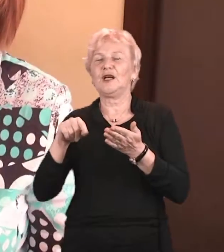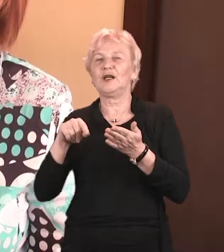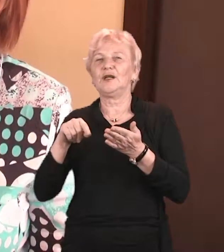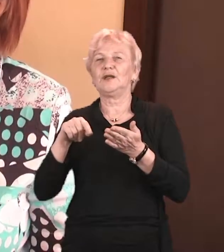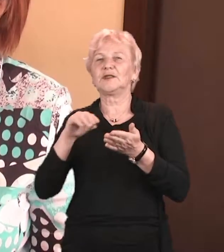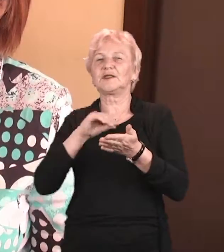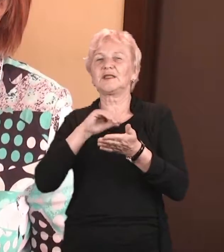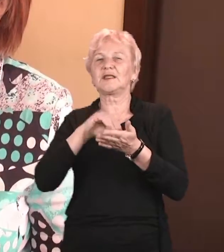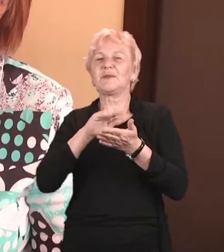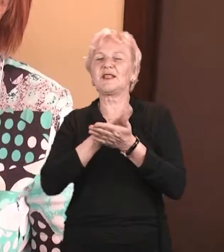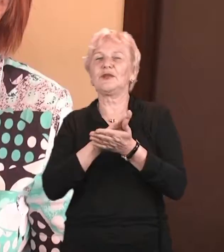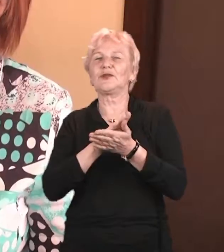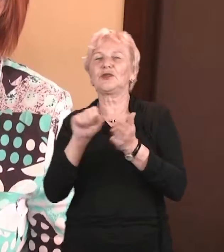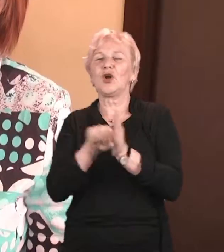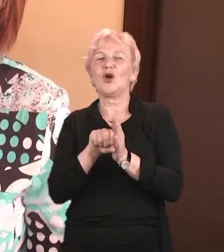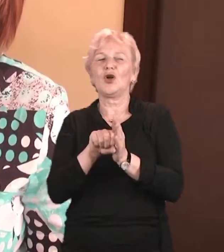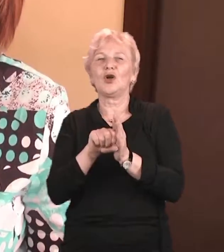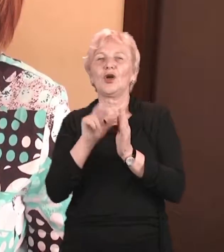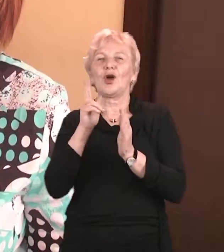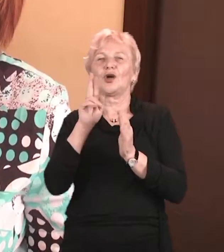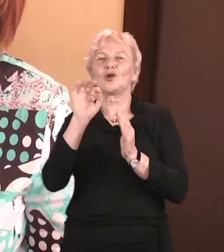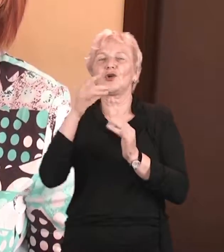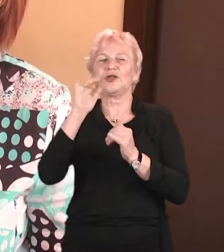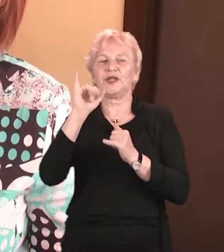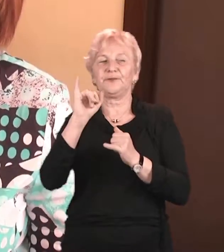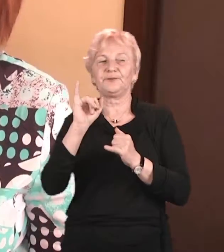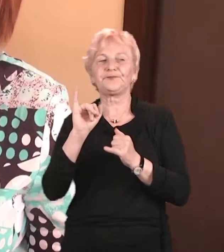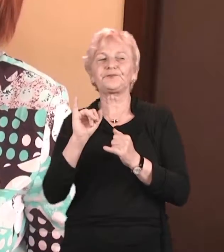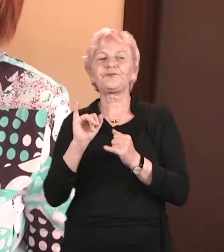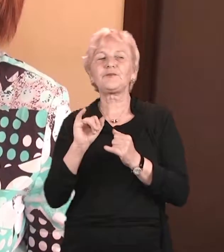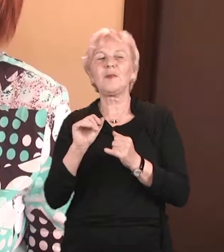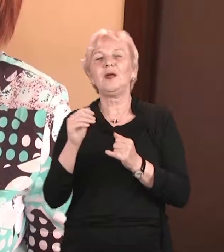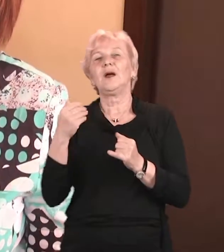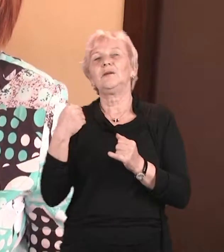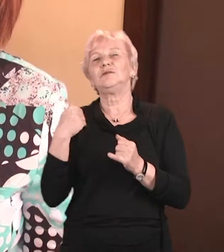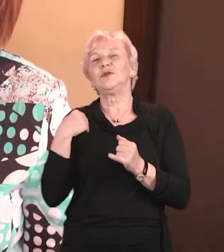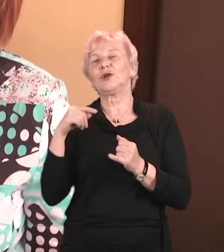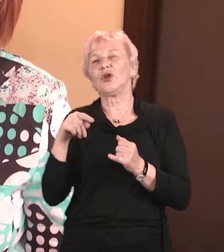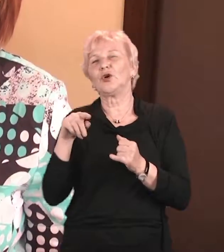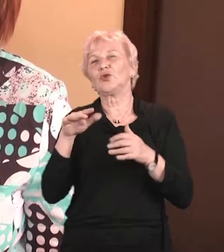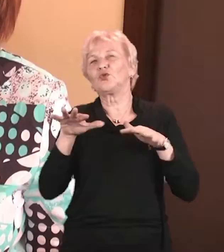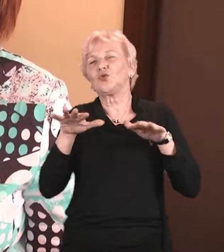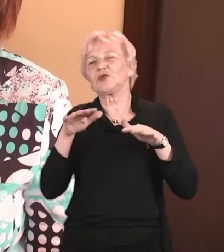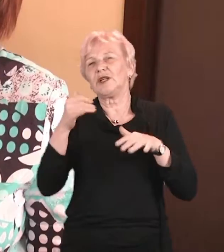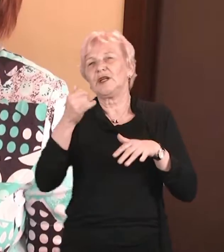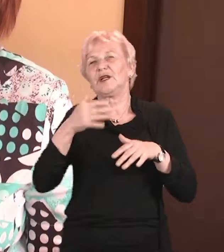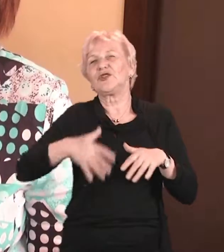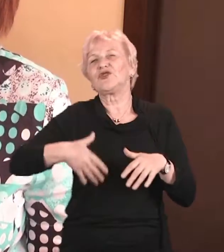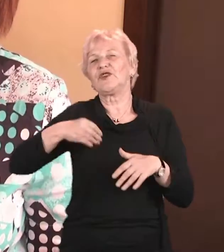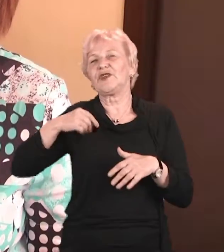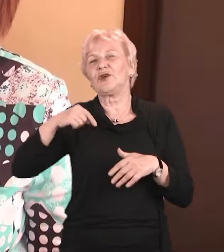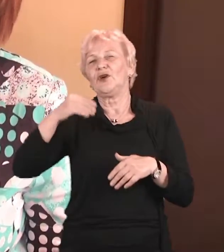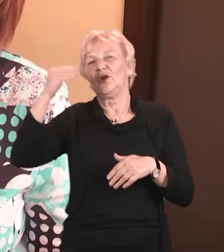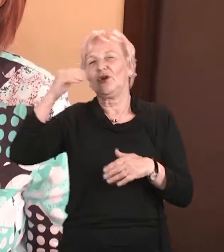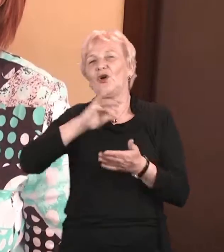kroniki. Cieszymy się bardzo, że przyjechali. To było takie duże święto naszego ośrodka, bo po to placówki